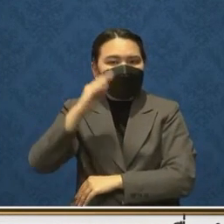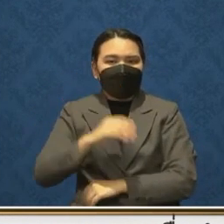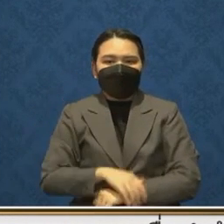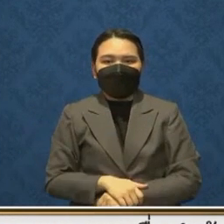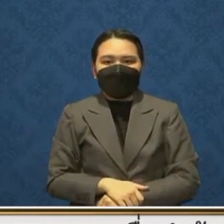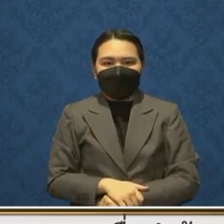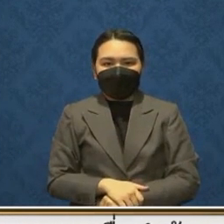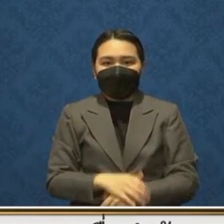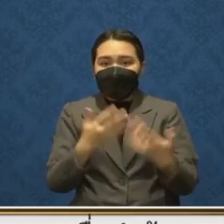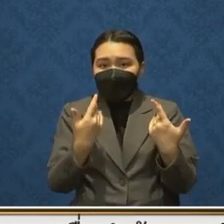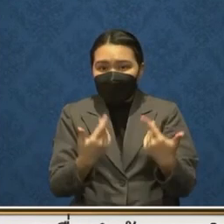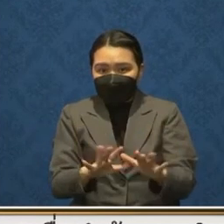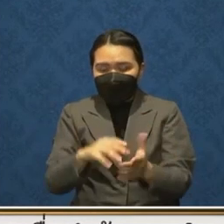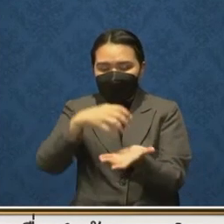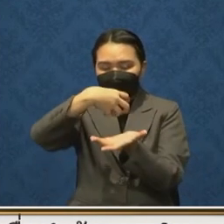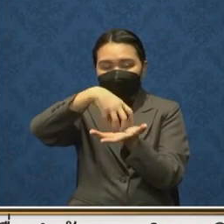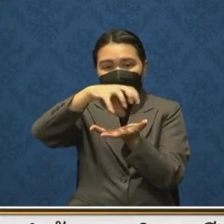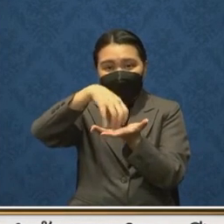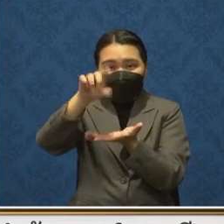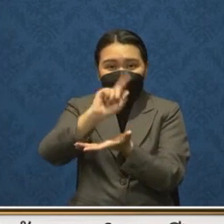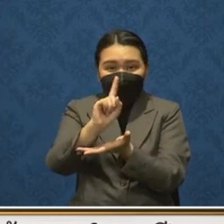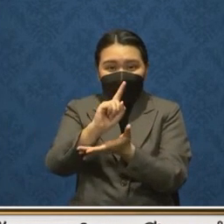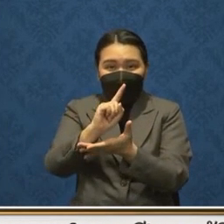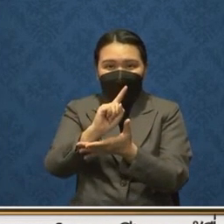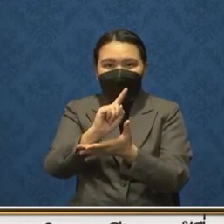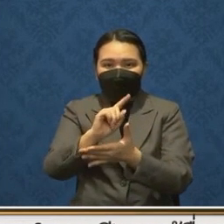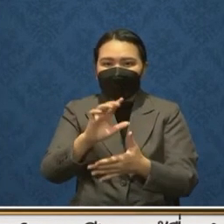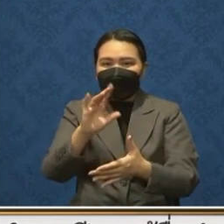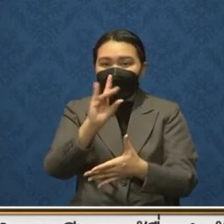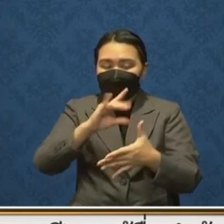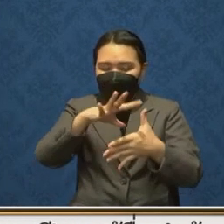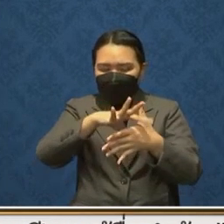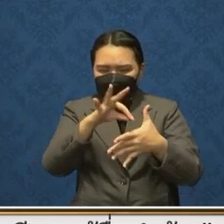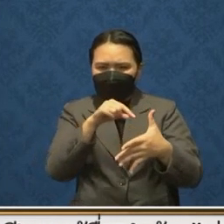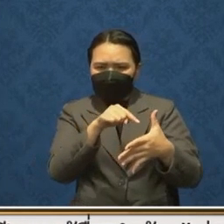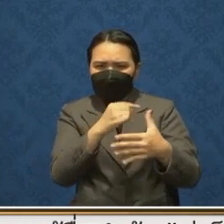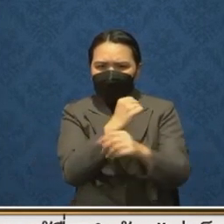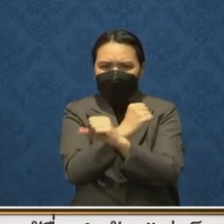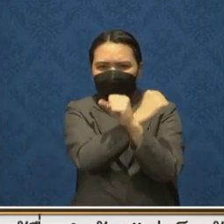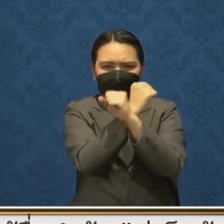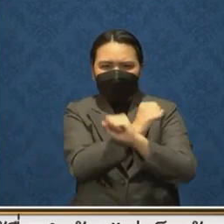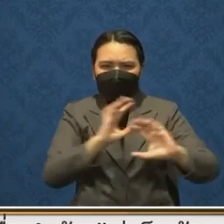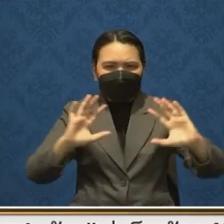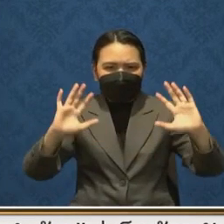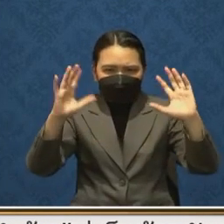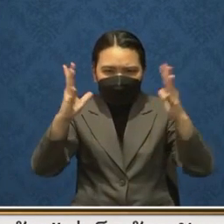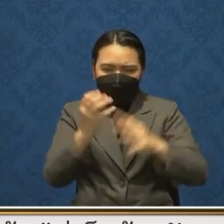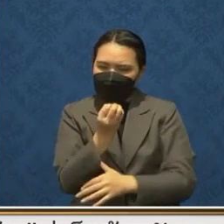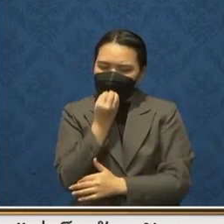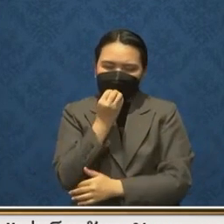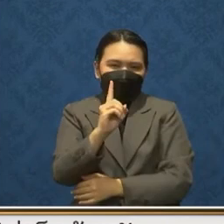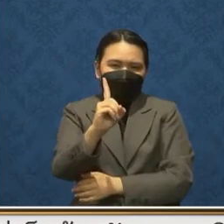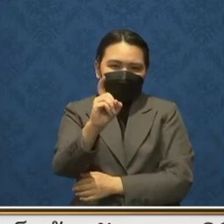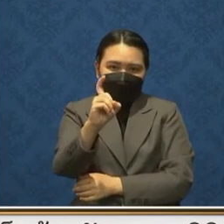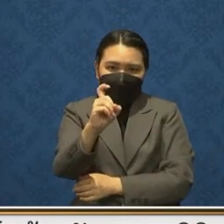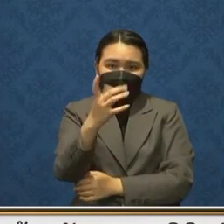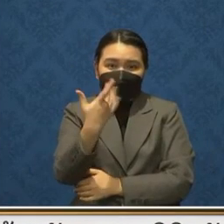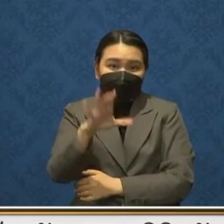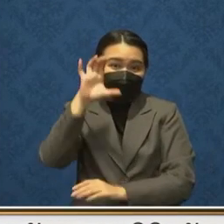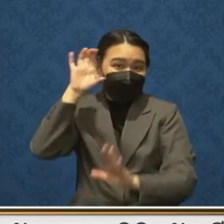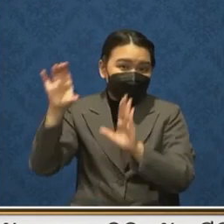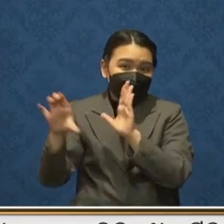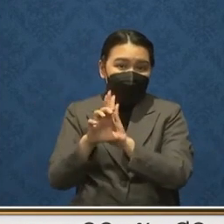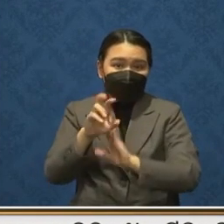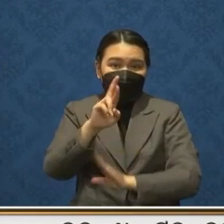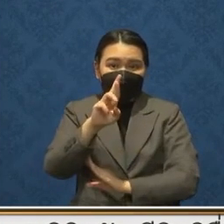เขาก็ออกมาแชร์เองนะครัว่าเนือสัตนี้ไม่ปลอดภัยห้ามเอามาบริธภคไม่ได้ถ้าเรารร้ตีมขึ้นเขาก